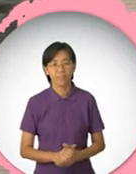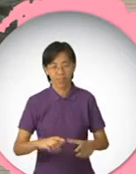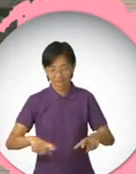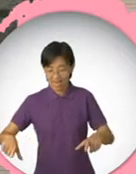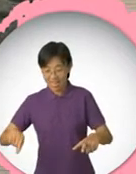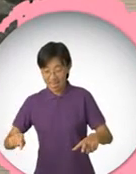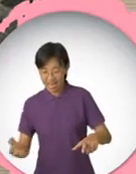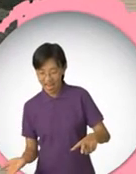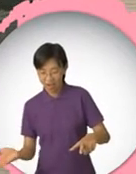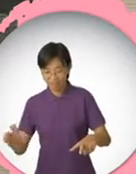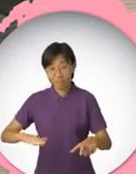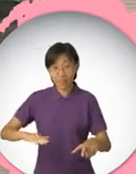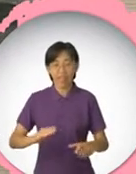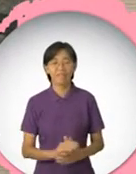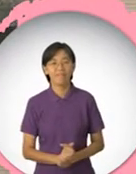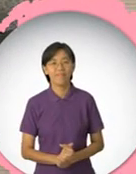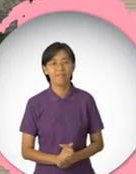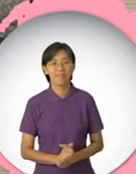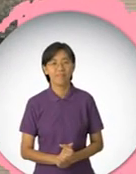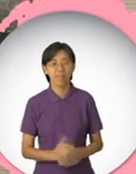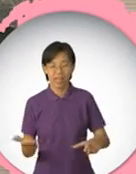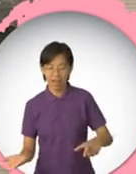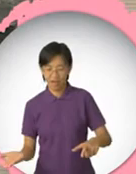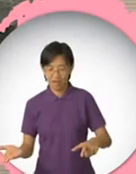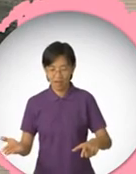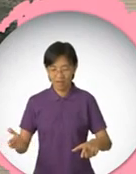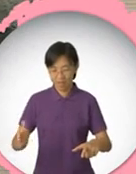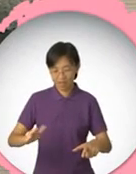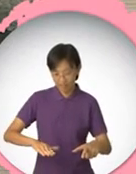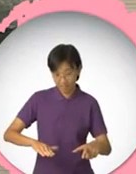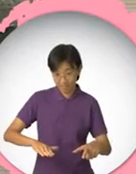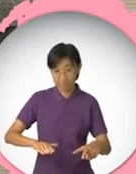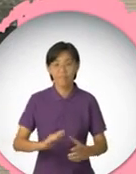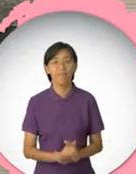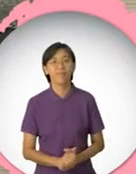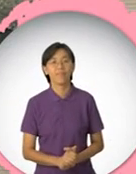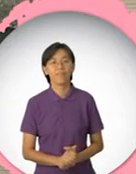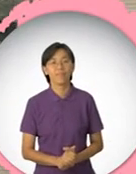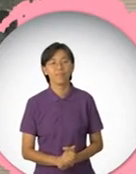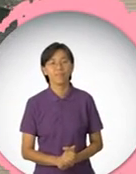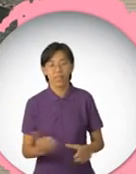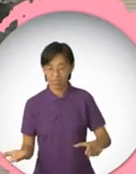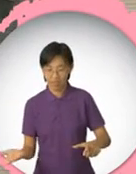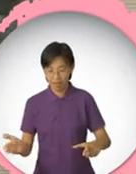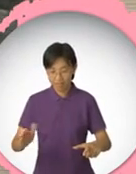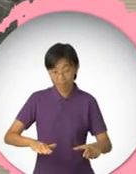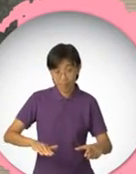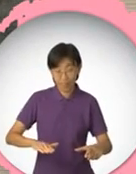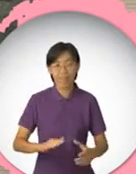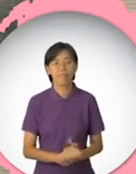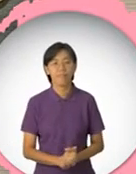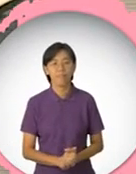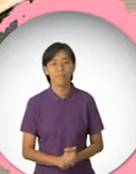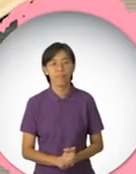าปิดนะคะเพราะฉะนั้นมันก็จะมีการเกิดการแทรกกันแล้วระหว่างไขมันกับแผ่นแป้งนะคะเวลา